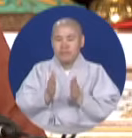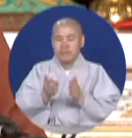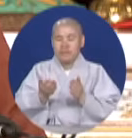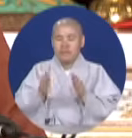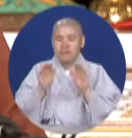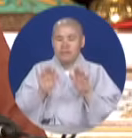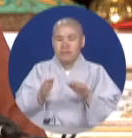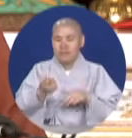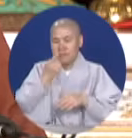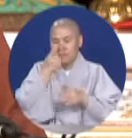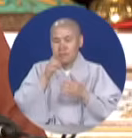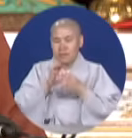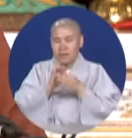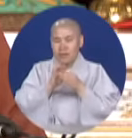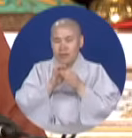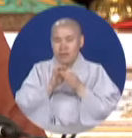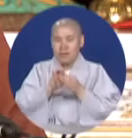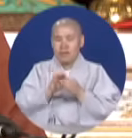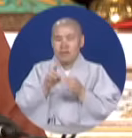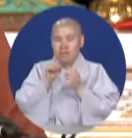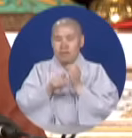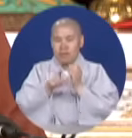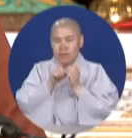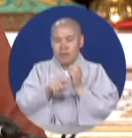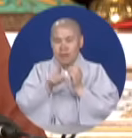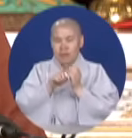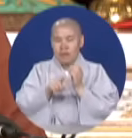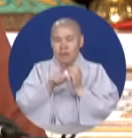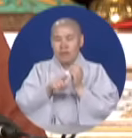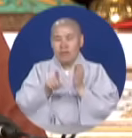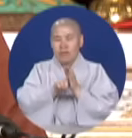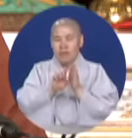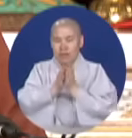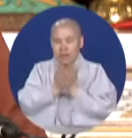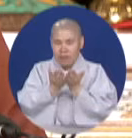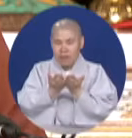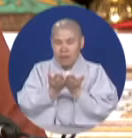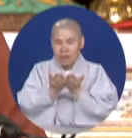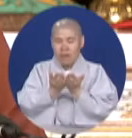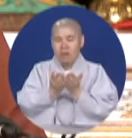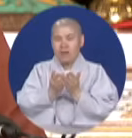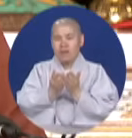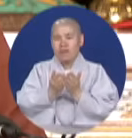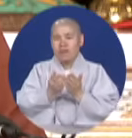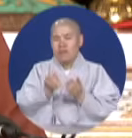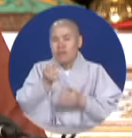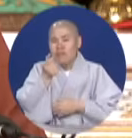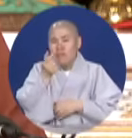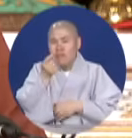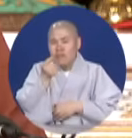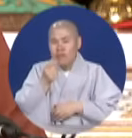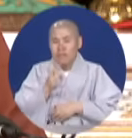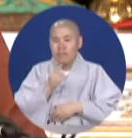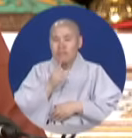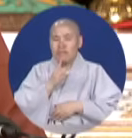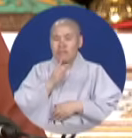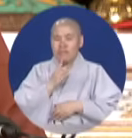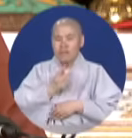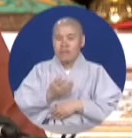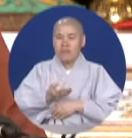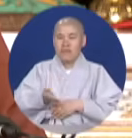학문에 근거한 불교 서적 출판이 거의 된 게 없습니다. 아주 종류가 아주